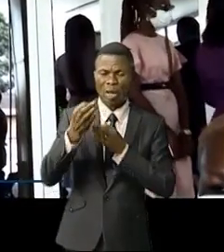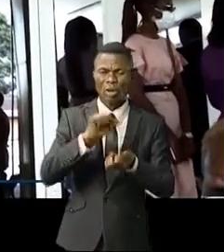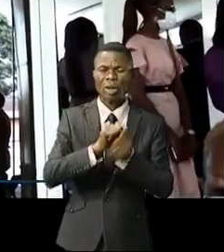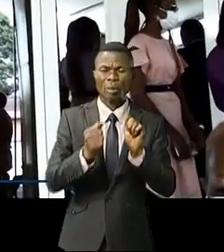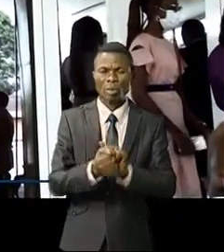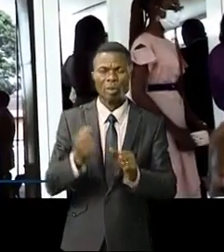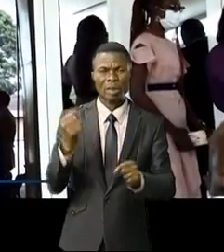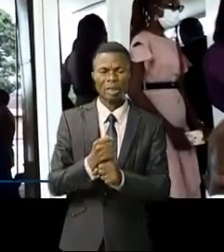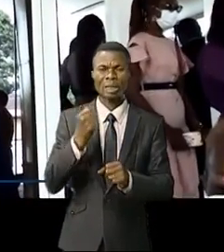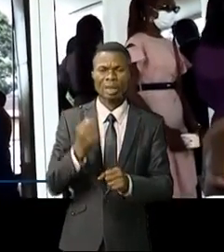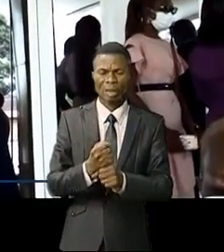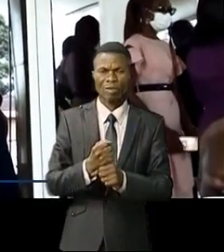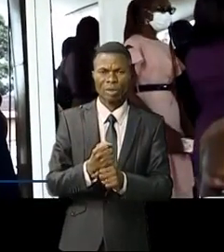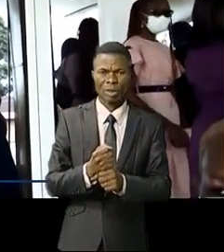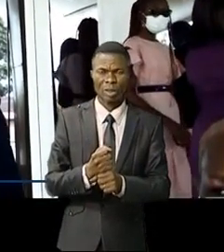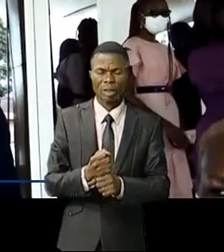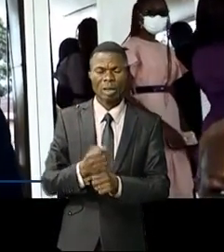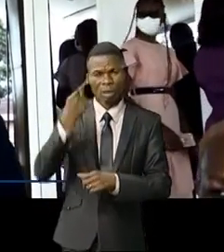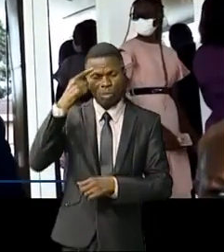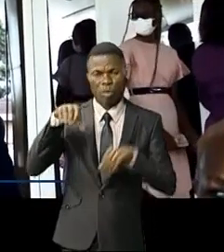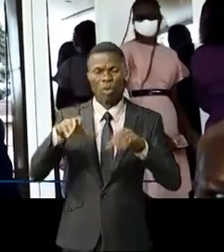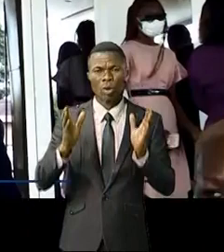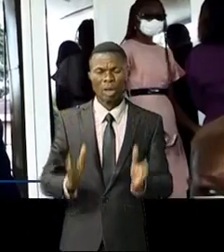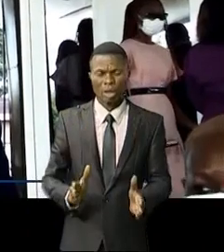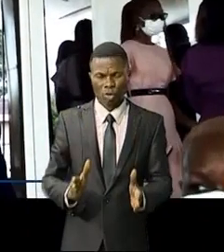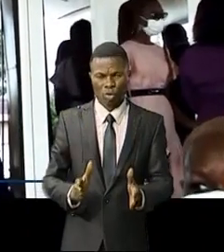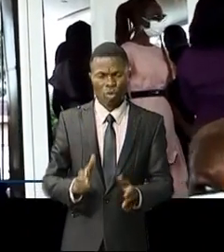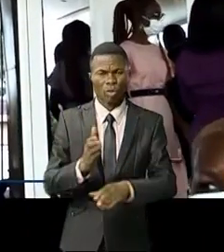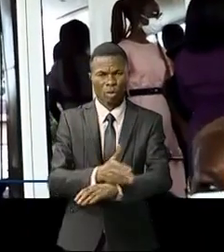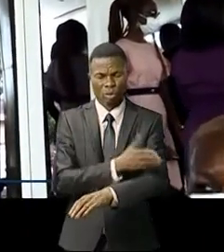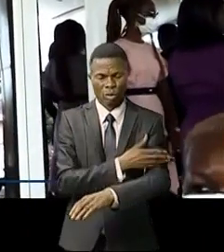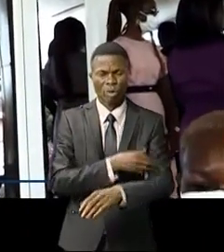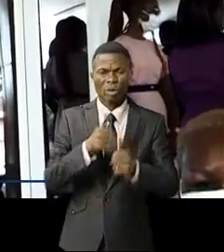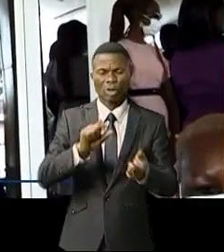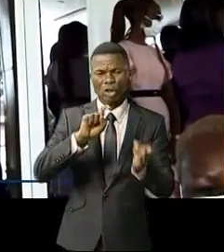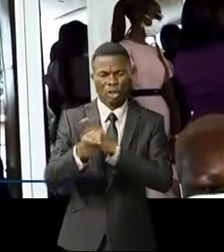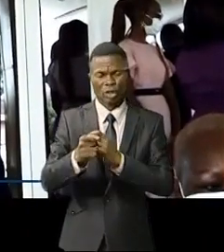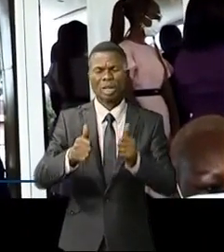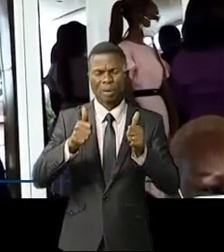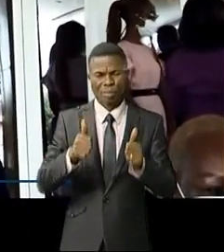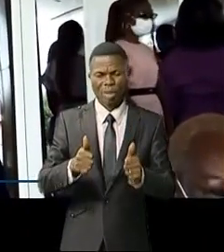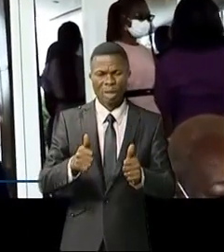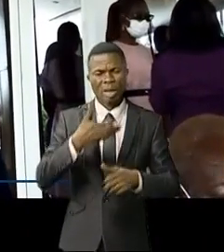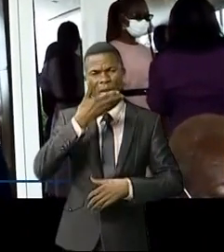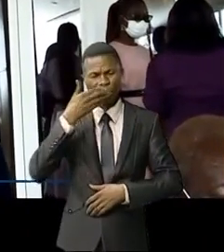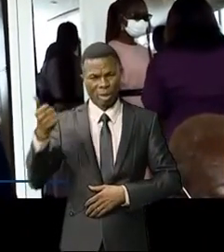efforts du côté congolais s'agissant des réformes nécessaires